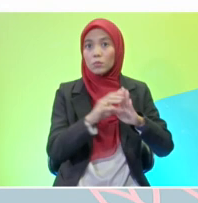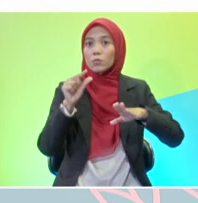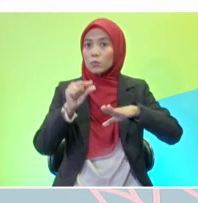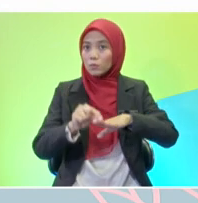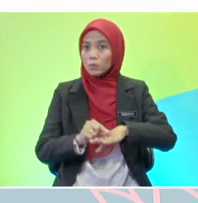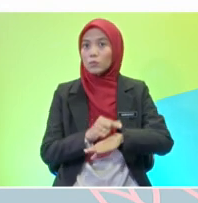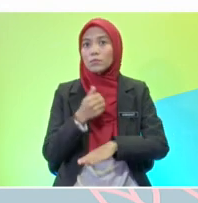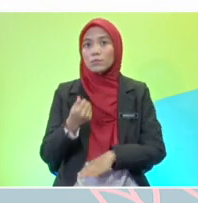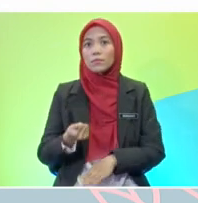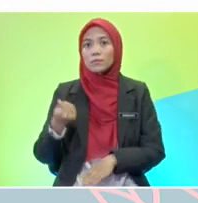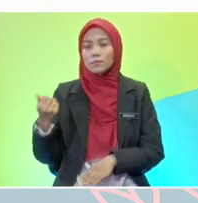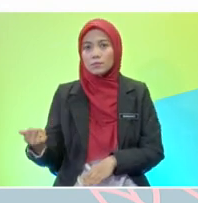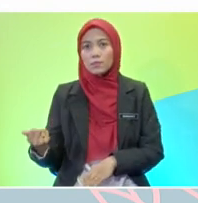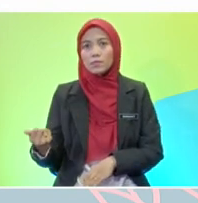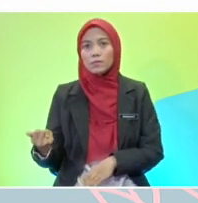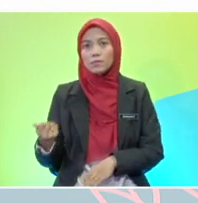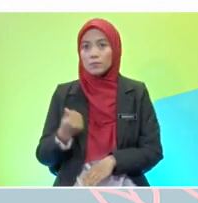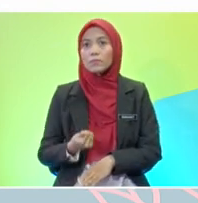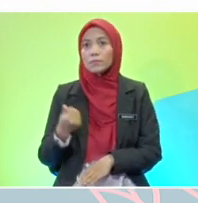yang digunakan untuk menghasilkan